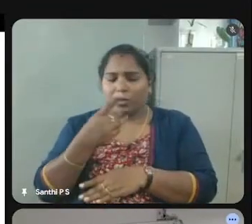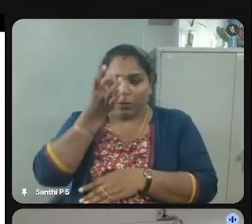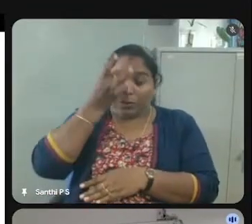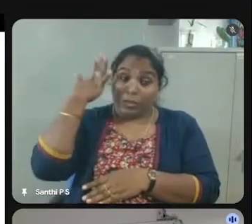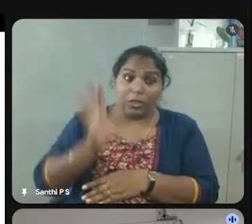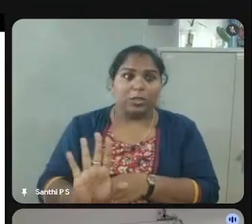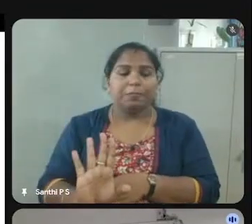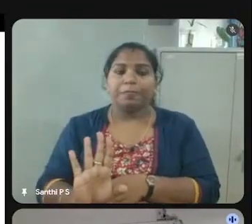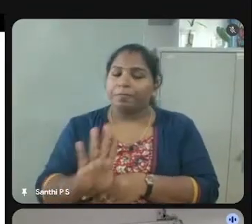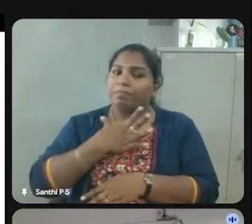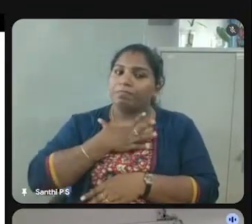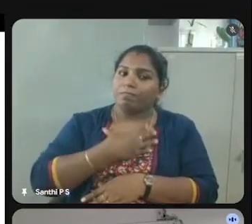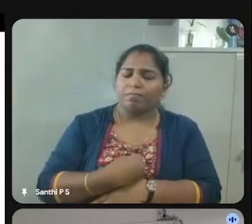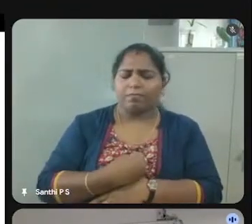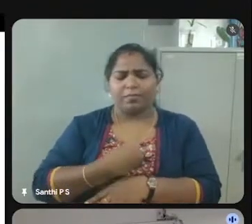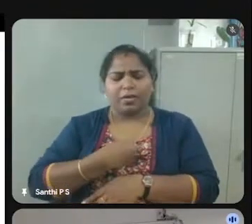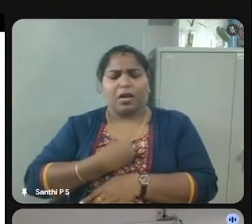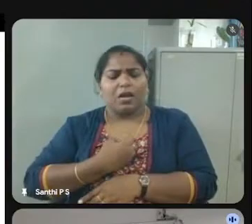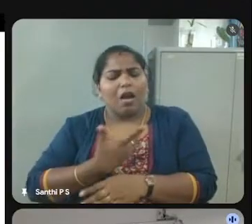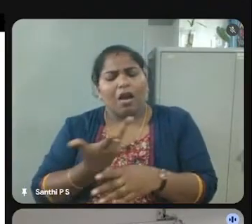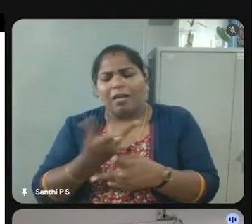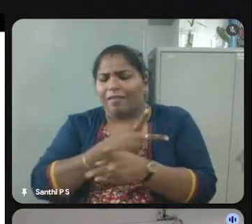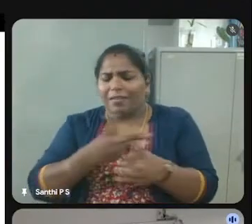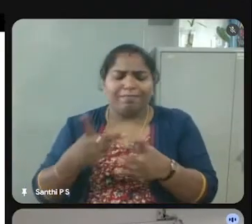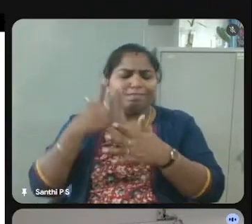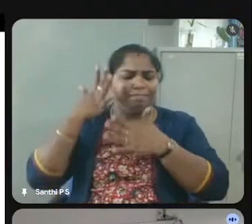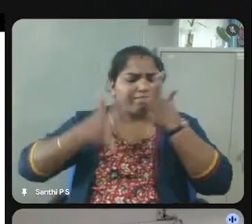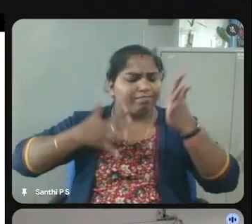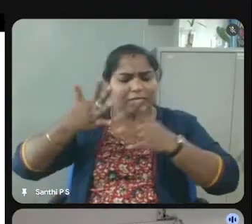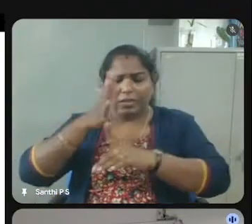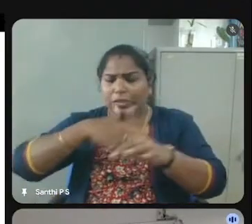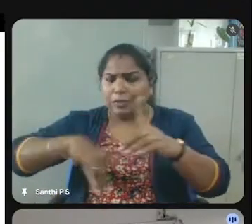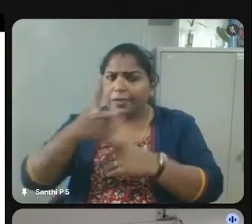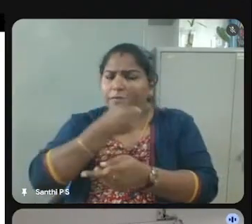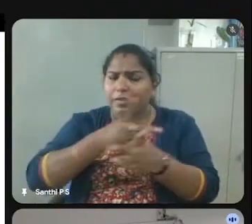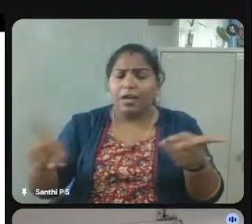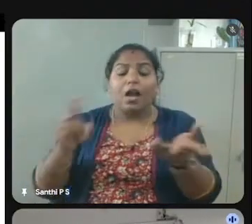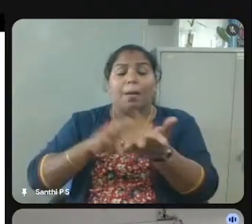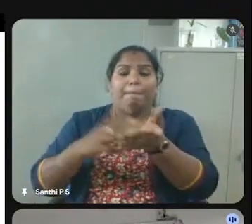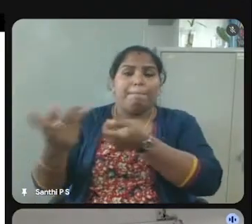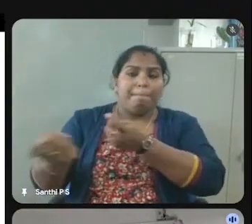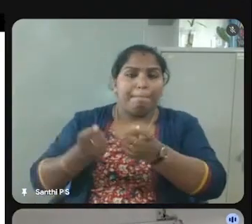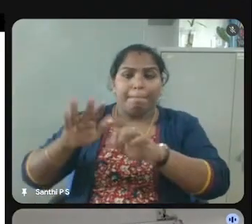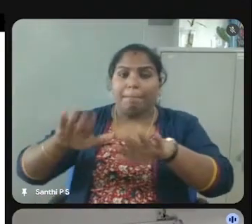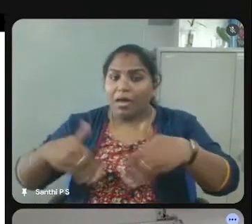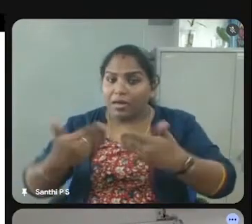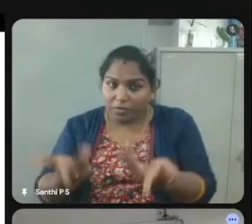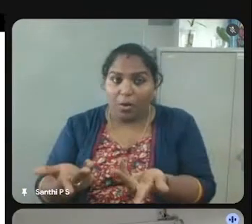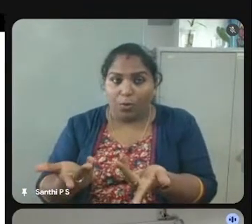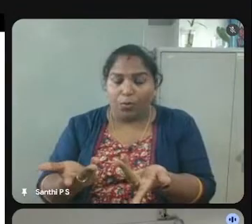സങ്കടം, അങ്ങനെയുള്ള കുറെ കാര്യങ്ങളുണ്ട്, ഉത്കണ്ഠ, ആശങ്കയേറിയ സാഹചര്യങ്ങൾ. ഇതിനെയൊക്കെ എങ്ങനെ കൈകാര്യം ചെയ്യണം